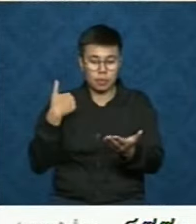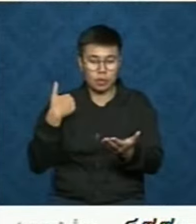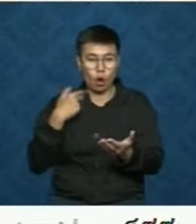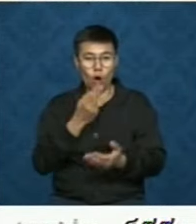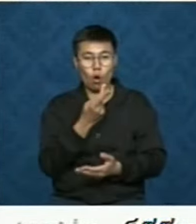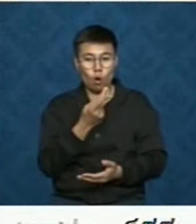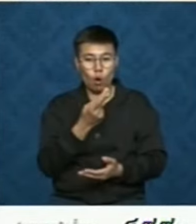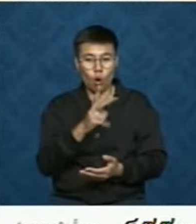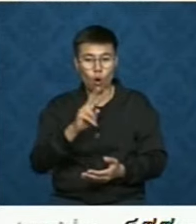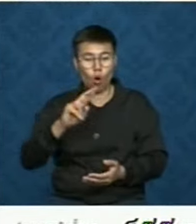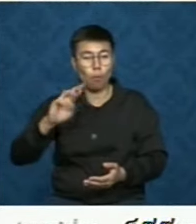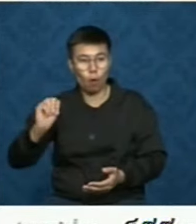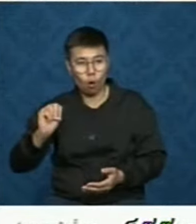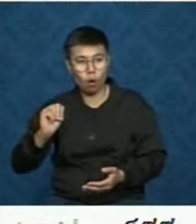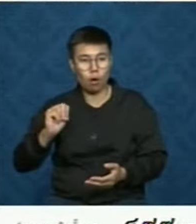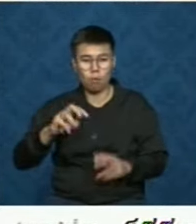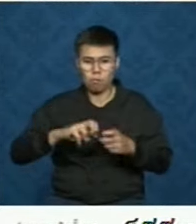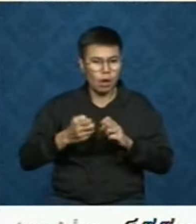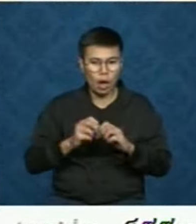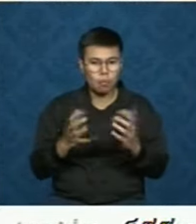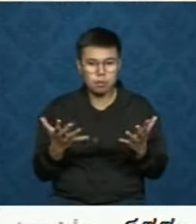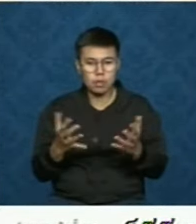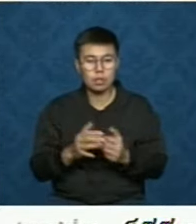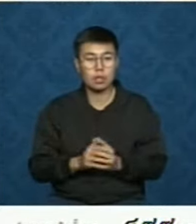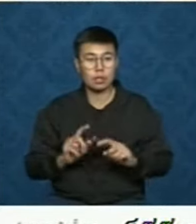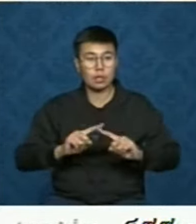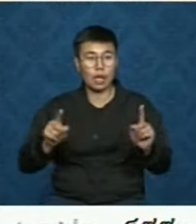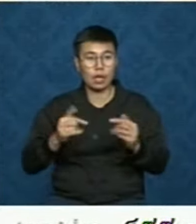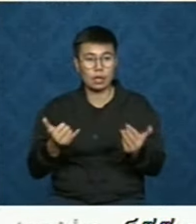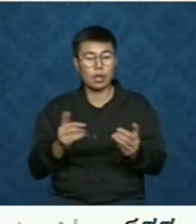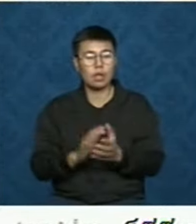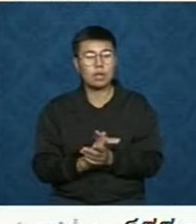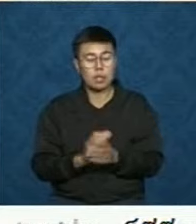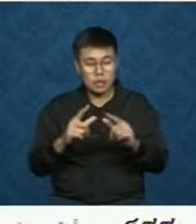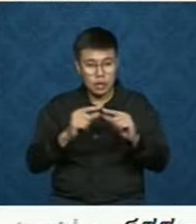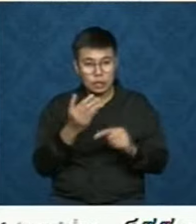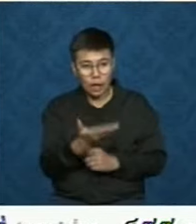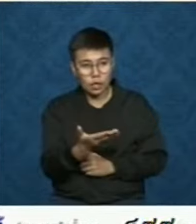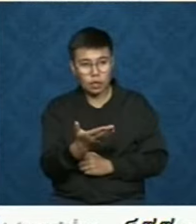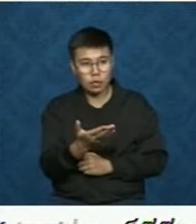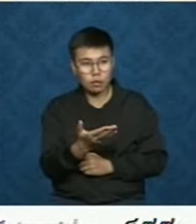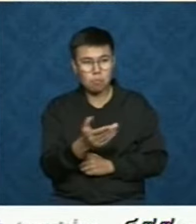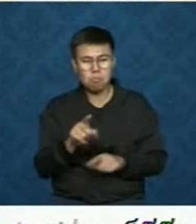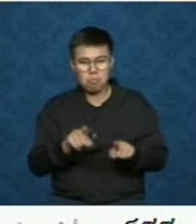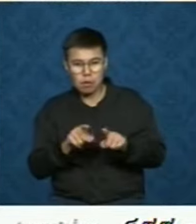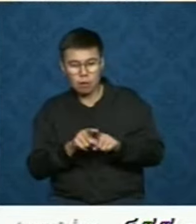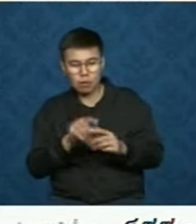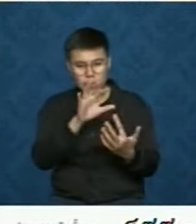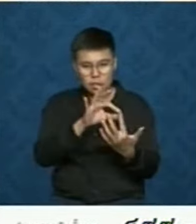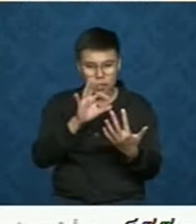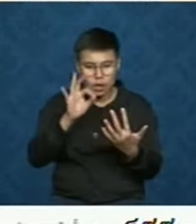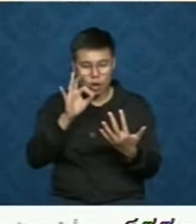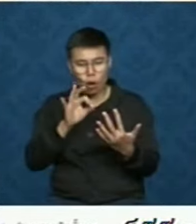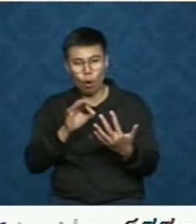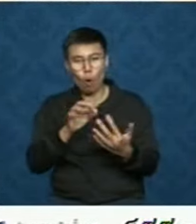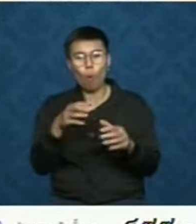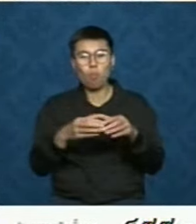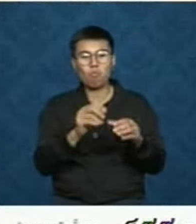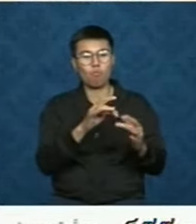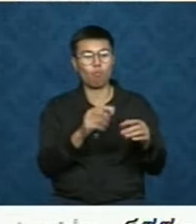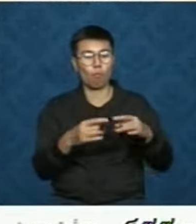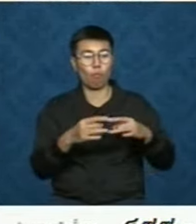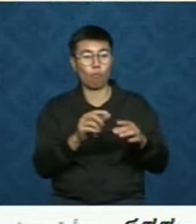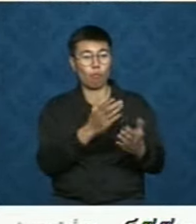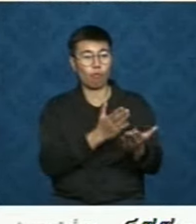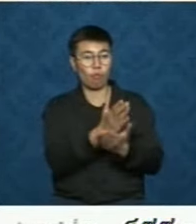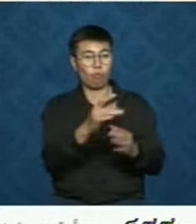ครมเข้ามาก็ไม่เห็นมีปัญหาอะไรแต่พอมาเป็นเรื่องแบบนี้ท่านต้องการมาเลือกปฏิบัติเห็นว่าเป็นร่างของพรรคฝ่ายค้านจะ